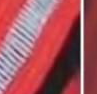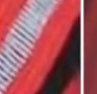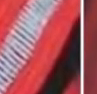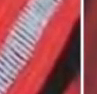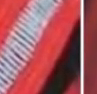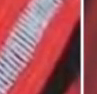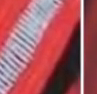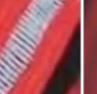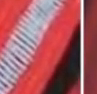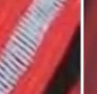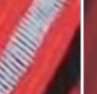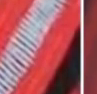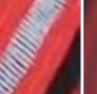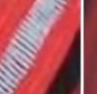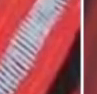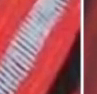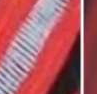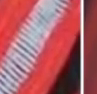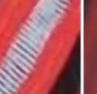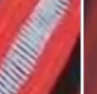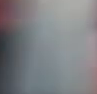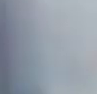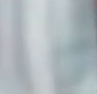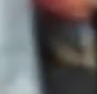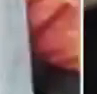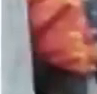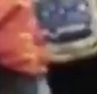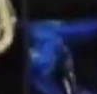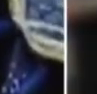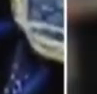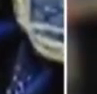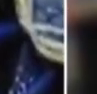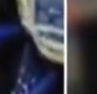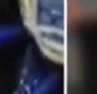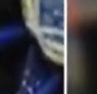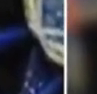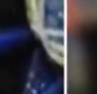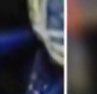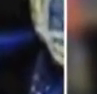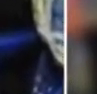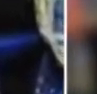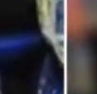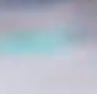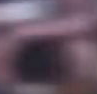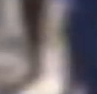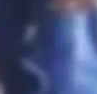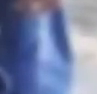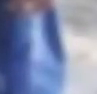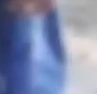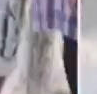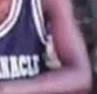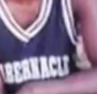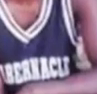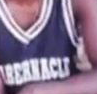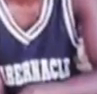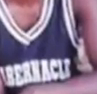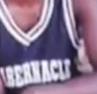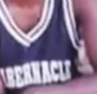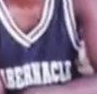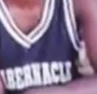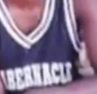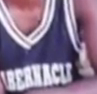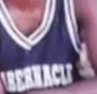sa New Life Technological University sa Cebu. Isa siya sa mga tribal leader ng mga Lumad at sa huling 25 taon